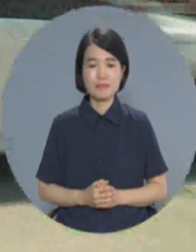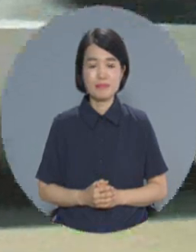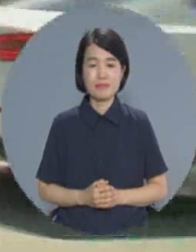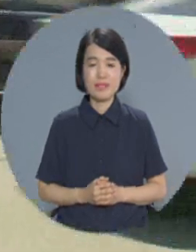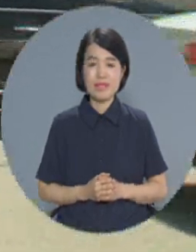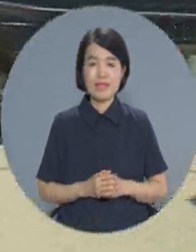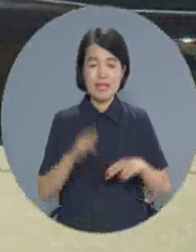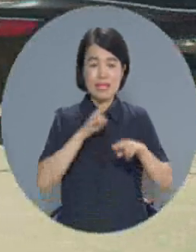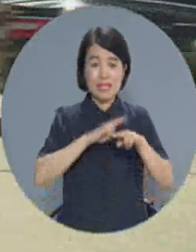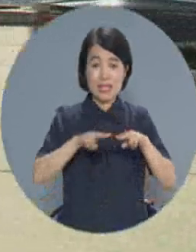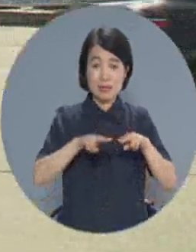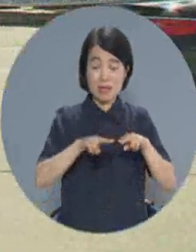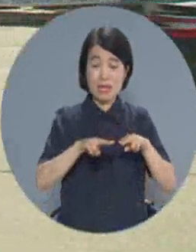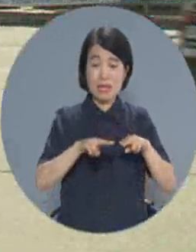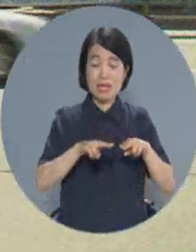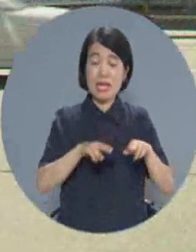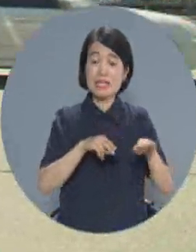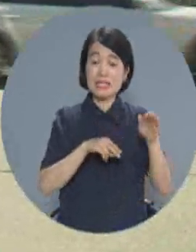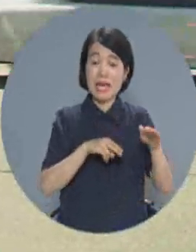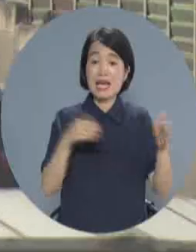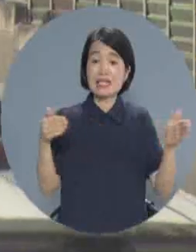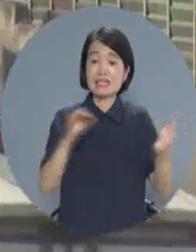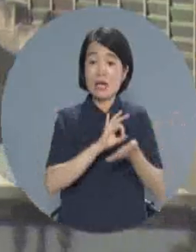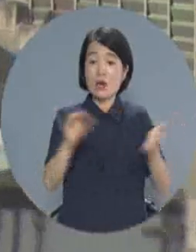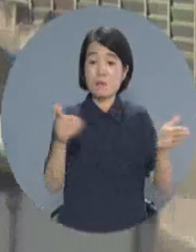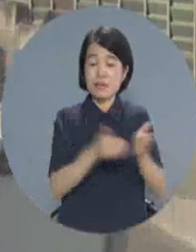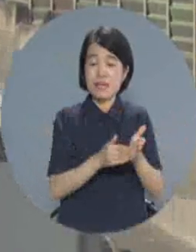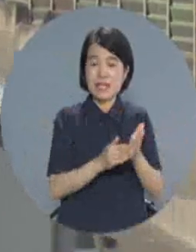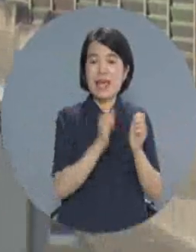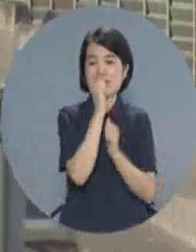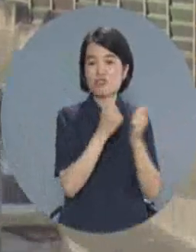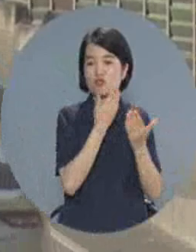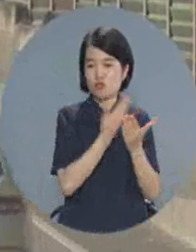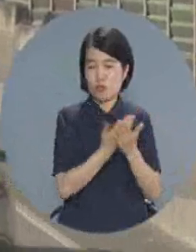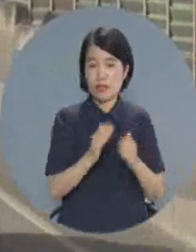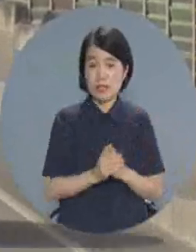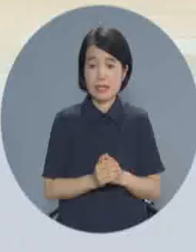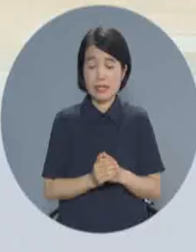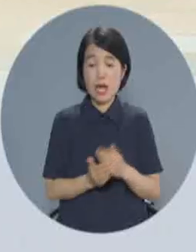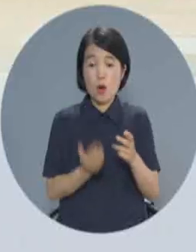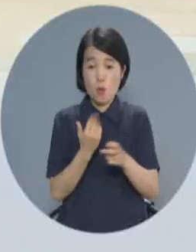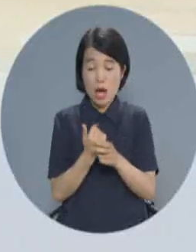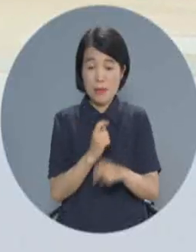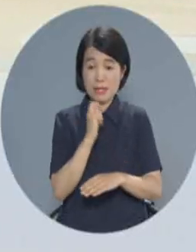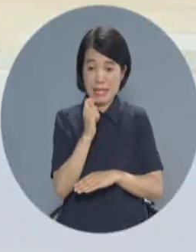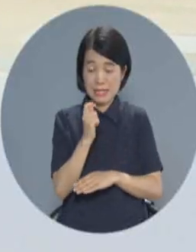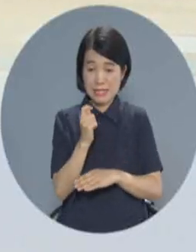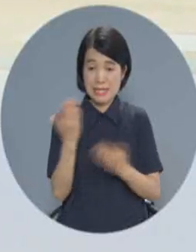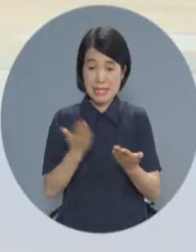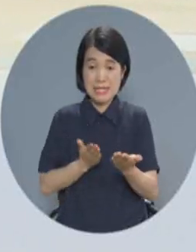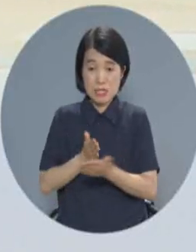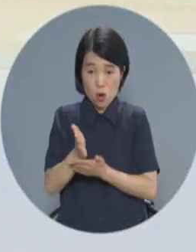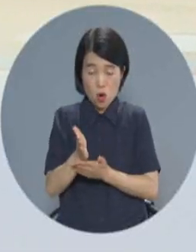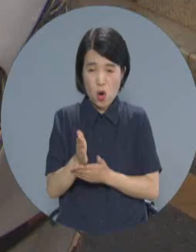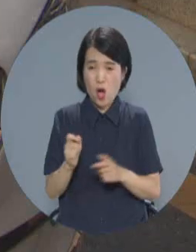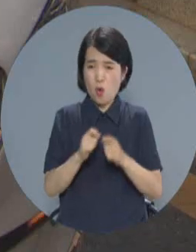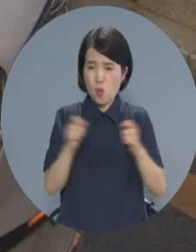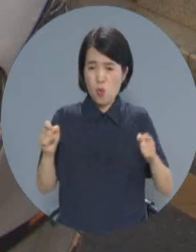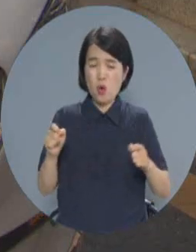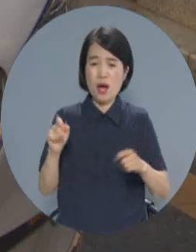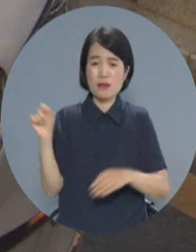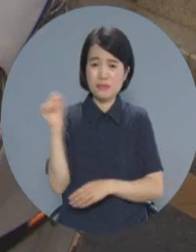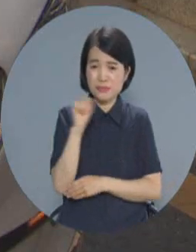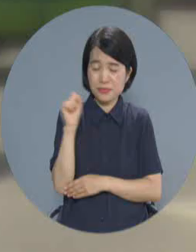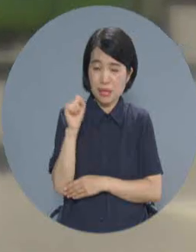일반 자동차의 수명은 엔진 상태에 달려있습니다. 특히 화물차와 택시 등 영업용 차량은 주행 거리가 많다 보니